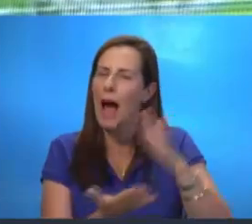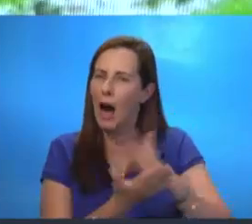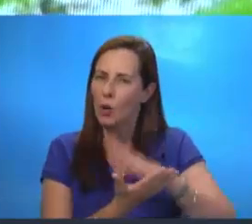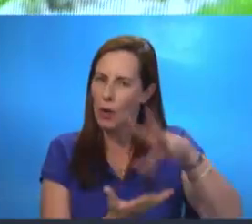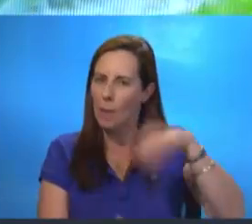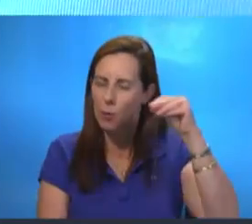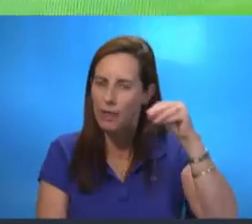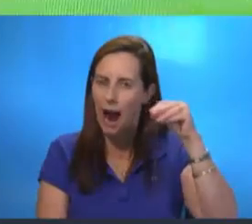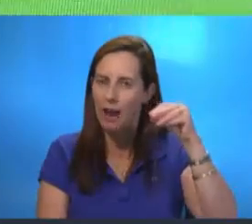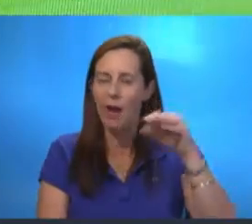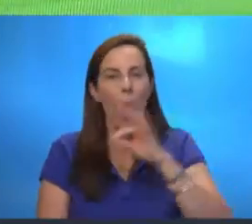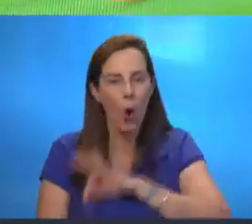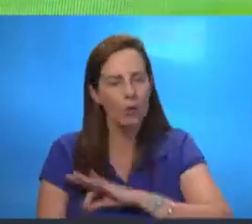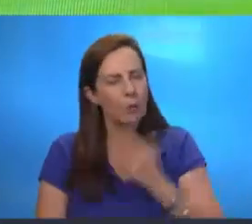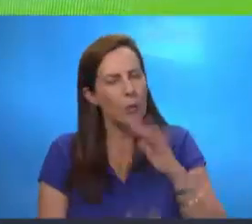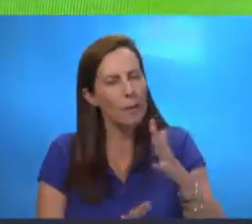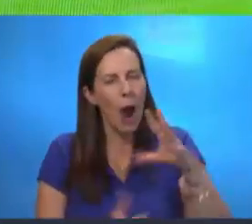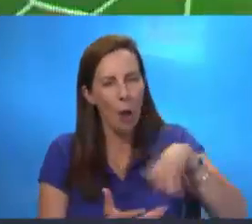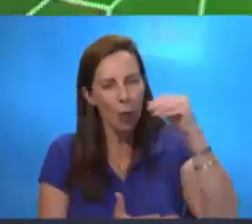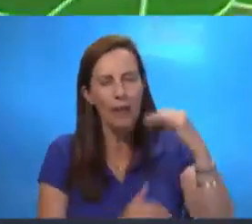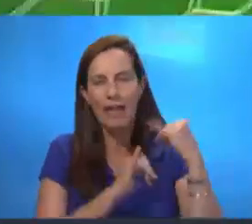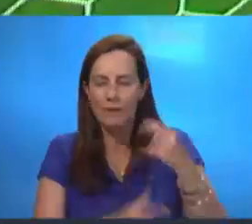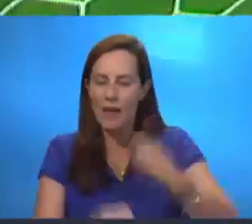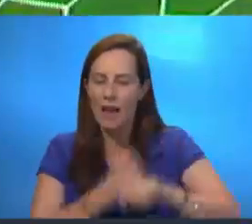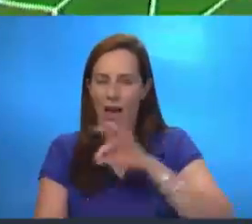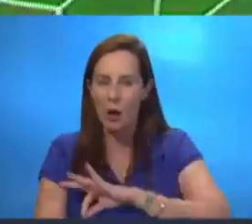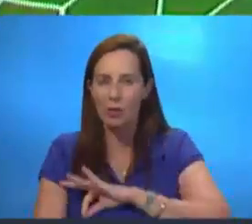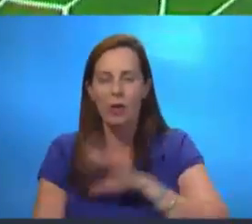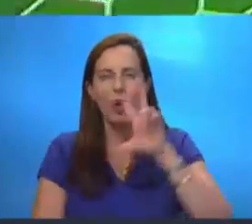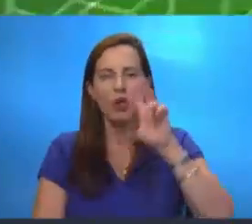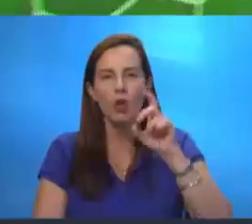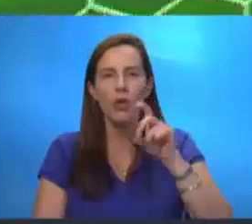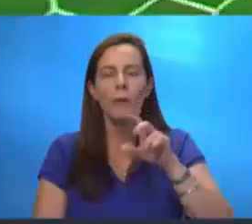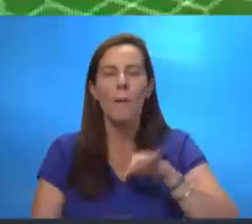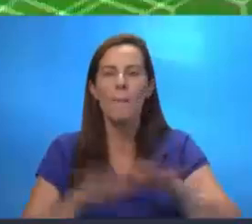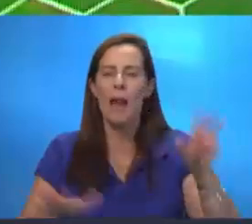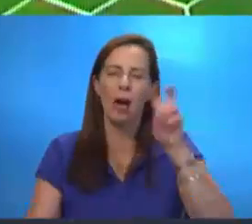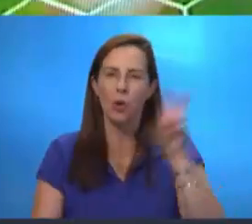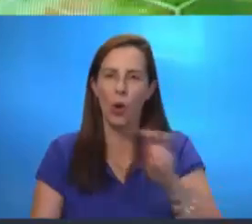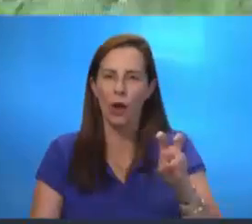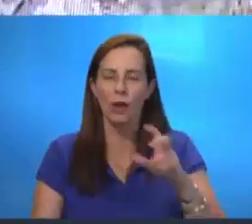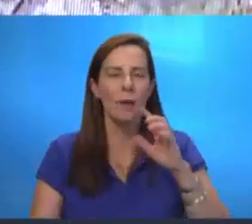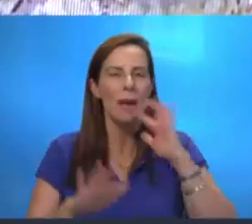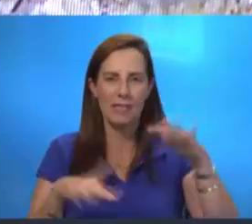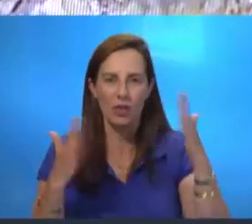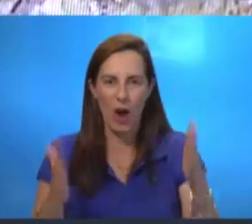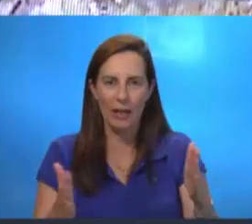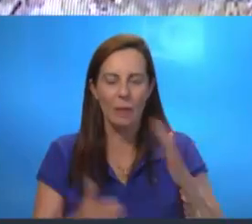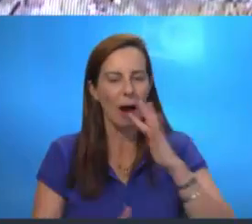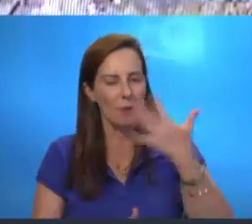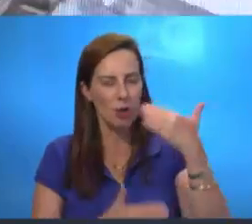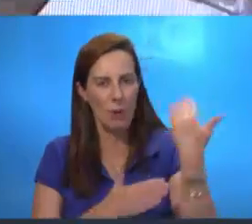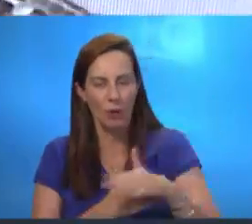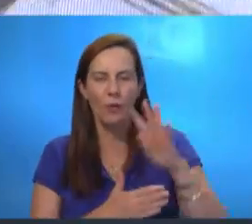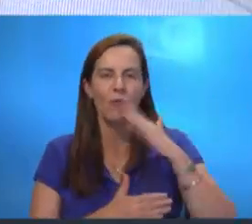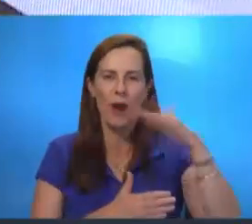הענק. הרוסים מעריכים כי המונדיאל יכניס לכלכלה הרוסית 30 מיליארד דולר לאורך 10 שנים, 5 השנים האחרונות ו5